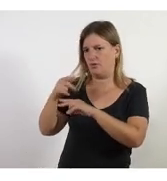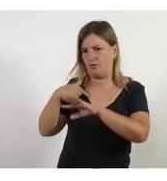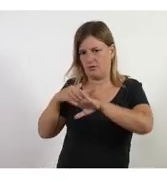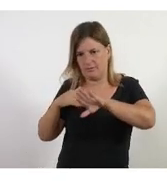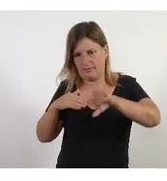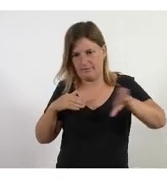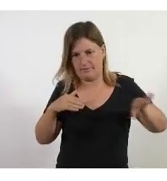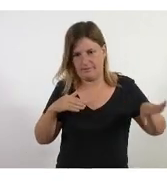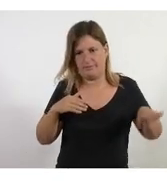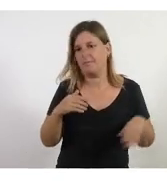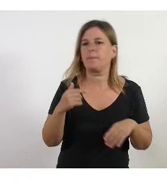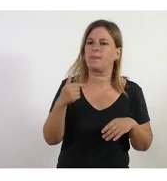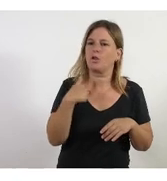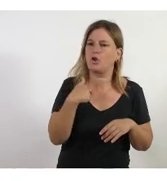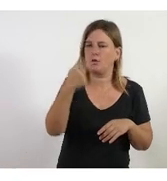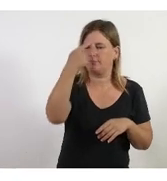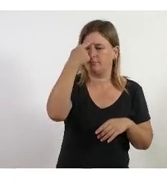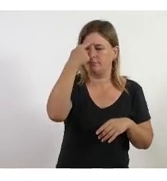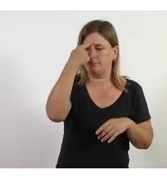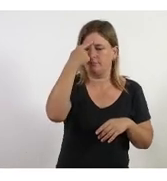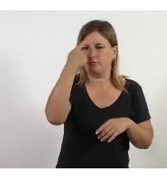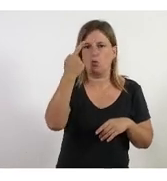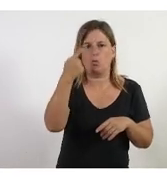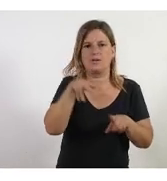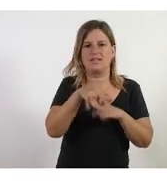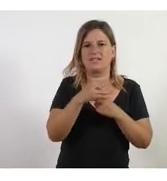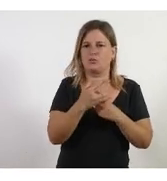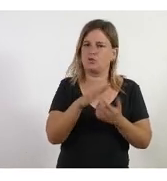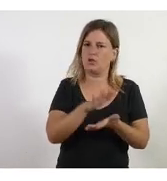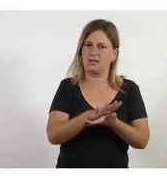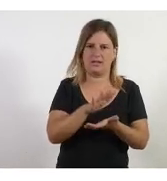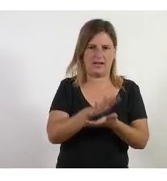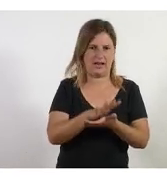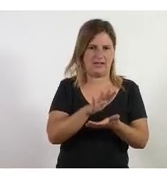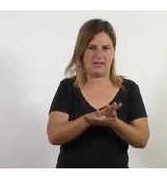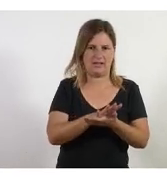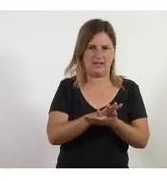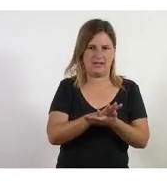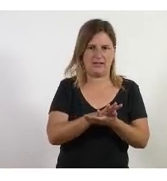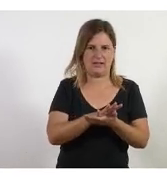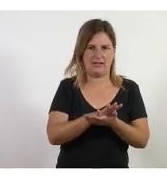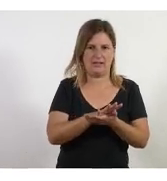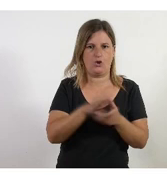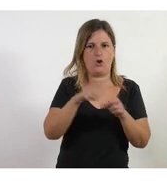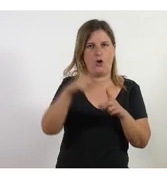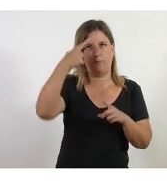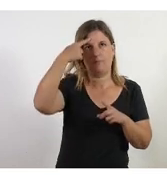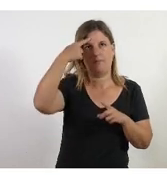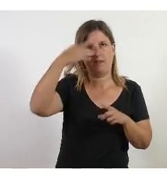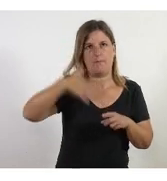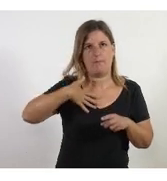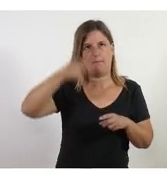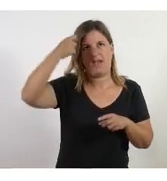amb ell. Jo em vaig concentrar en un estat de tranquil·litat absoluta. Me'n vaig anar a la meva illa i em vaig